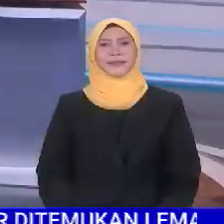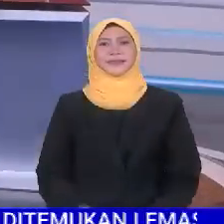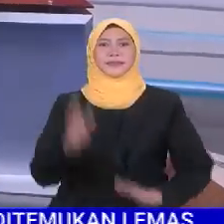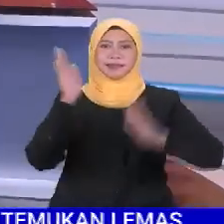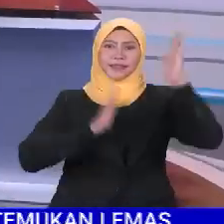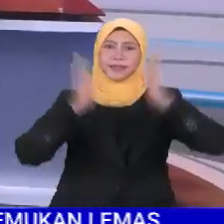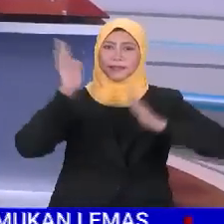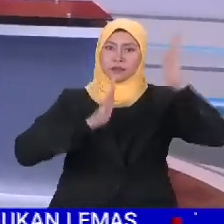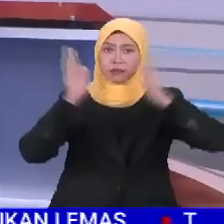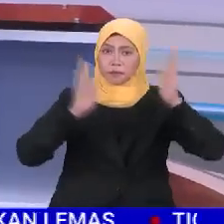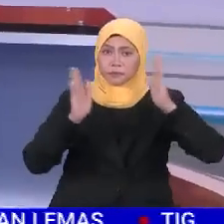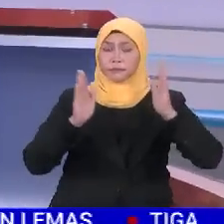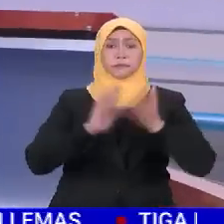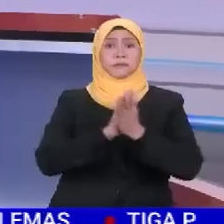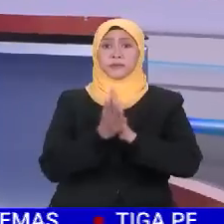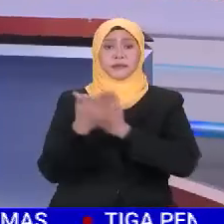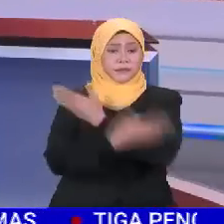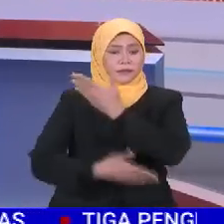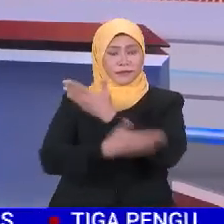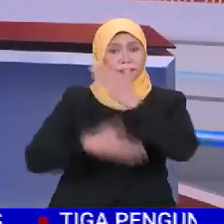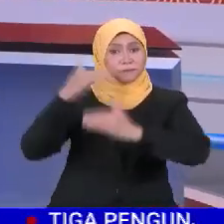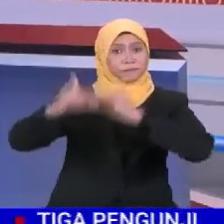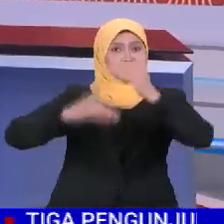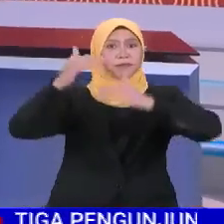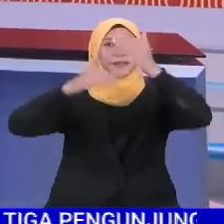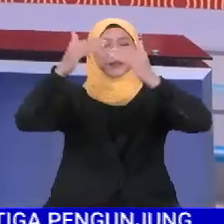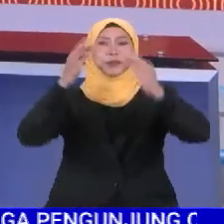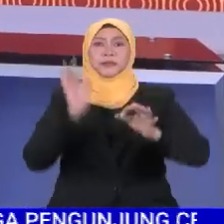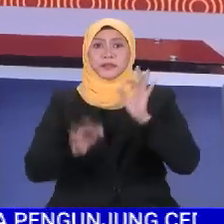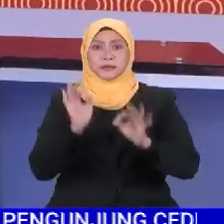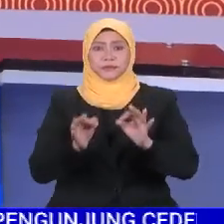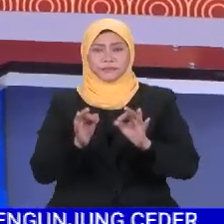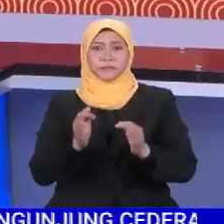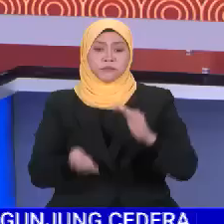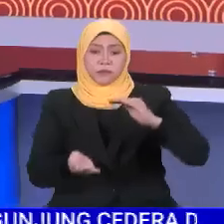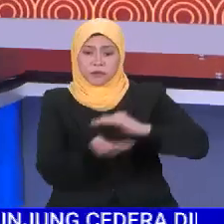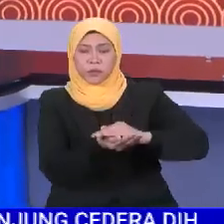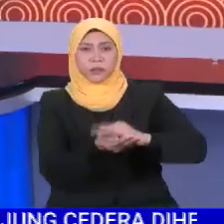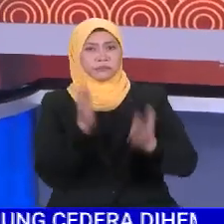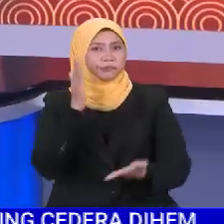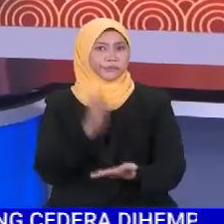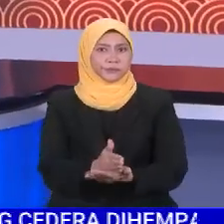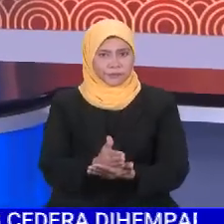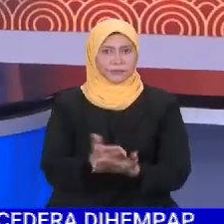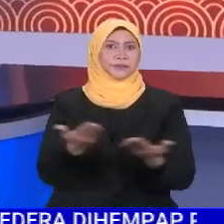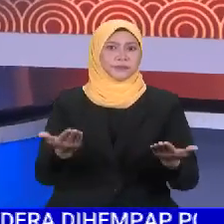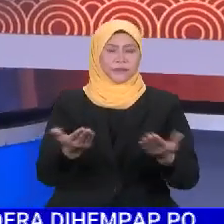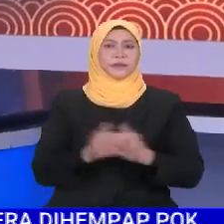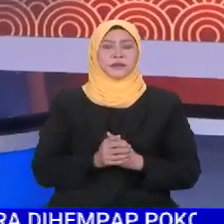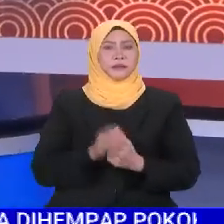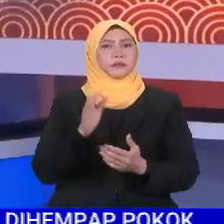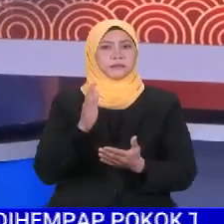Baik, Malaysia berpotensi menjadi sebuah negara maju di rantau ini sekiranya amalan merompak kekayaan negara melalui perbuatan